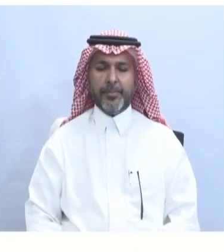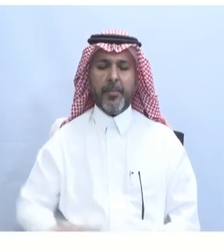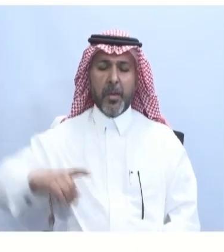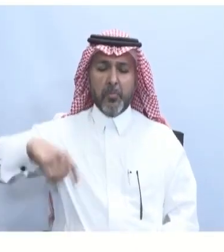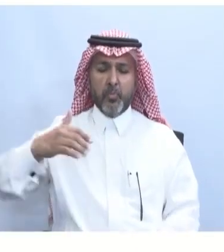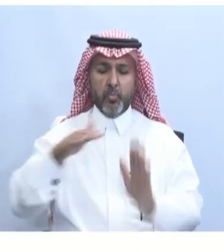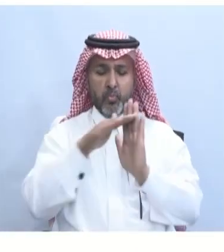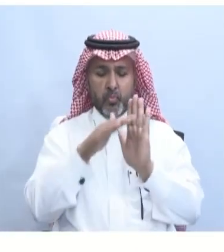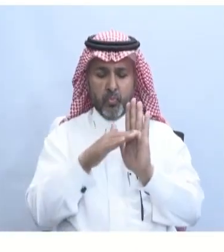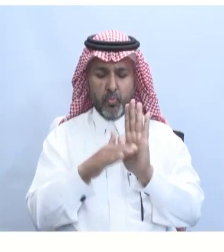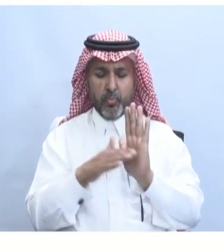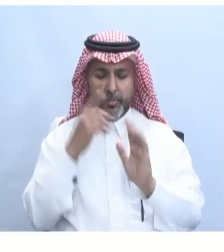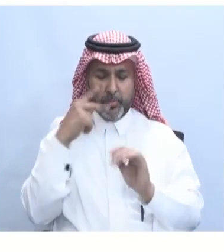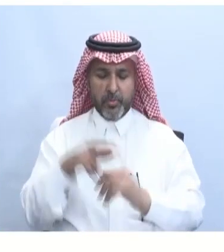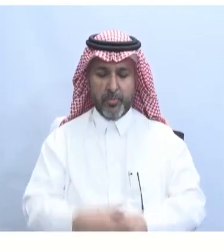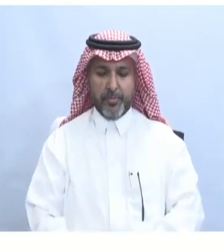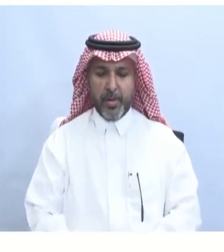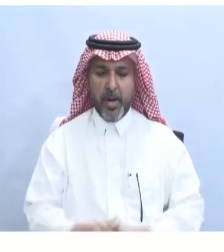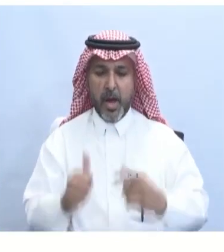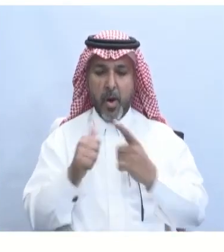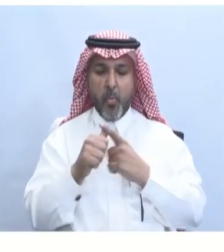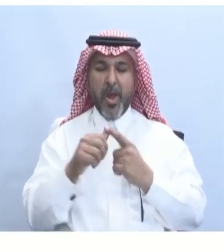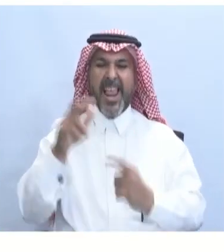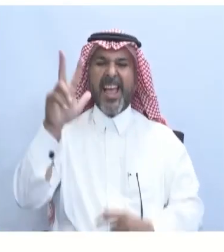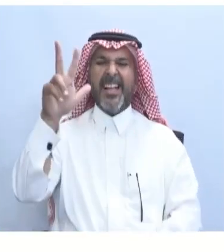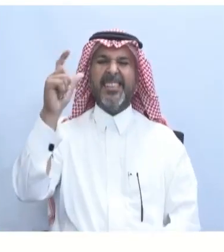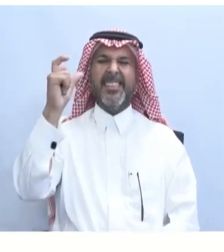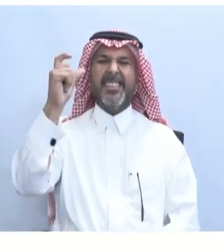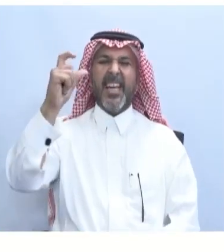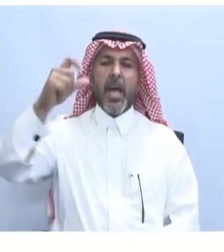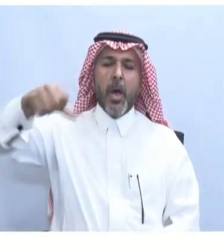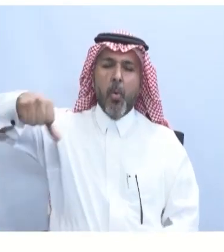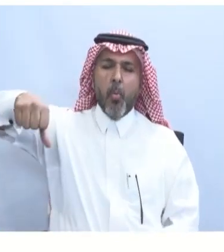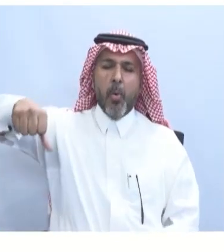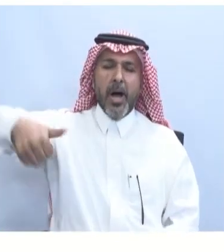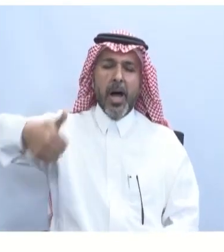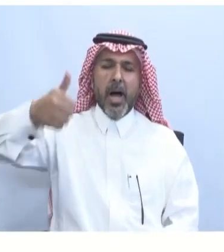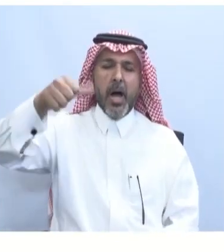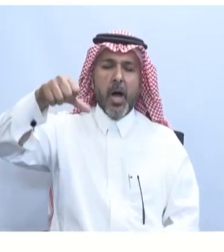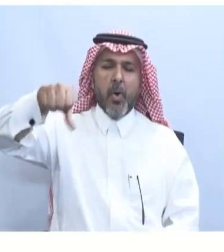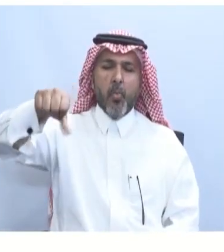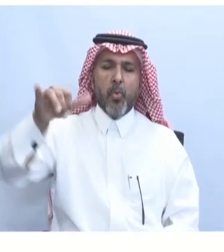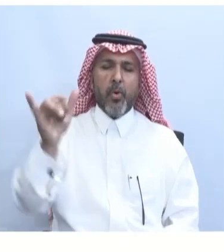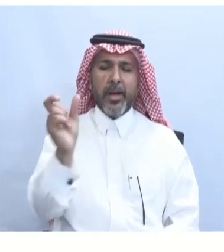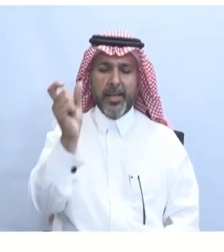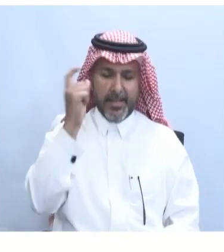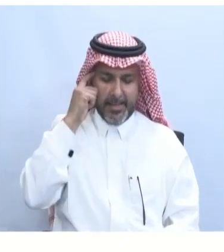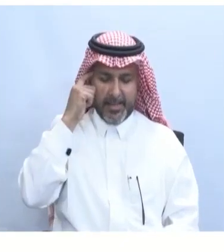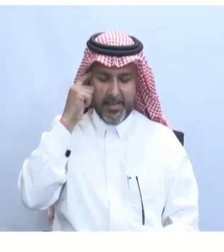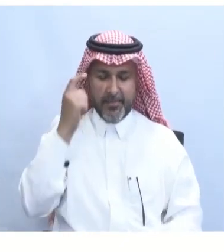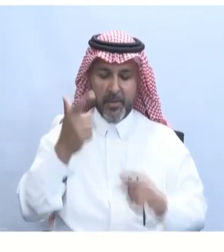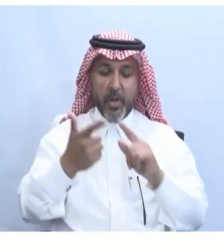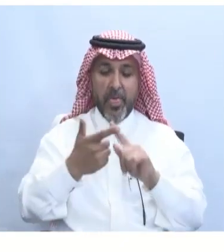الاداري والتنظيمي فيوجد هناك ما يسمى به احسنتم الدواوين وايضا